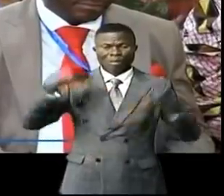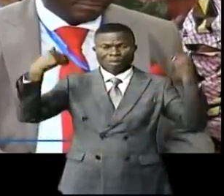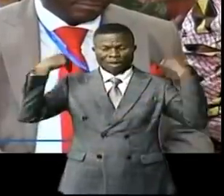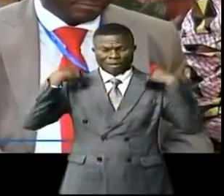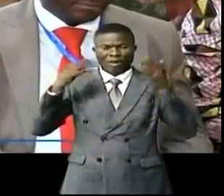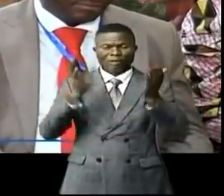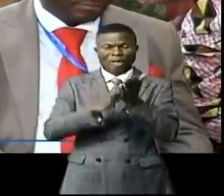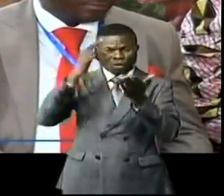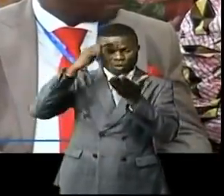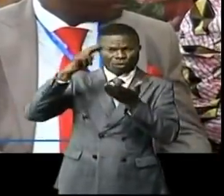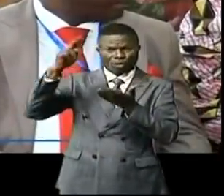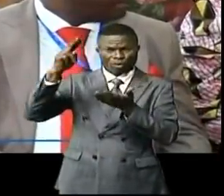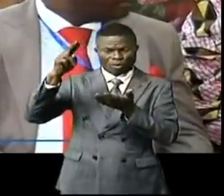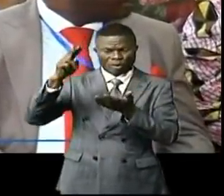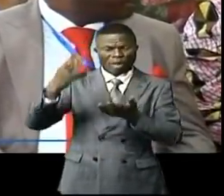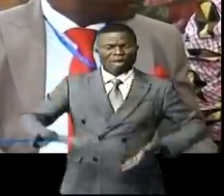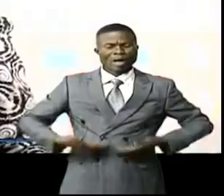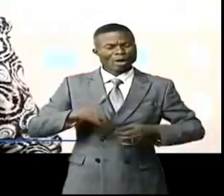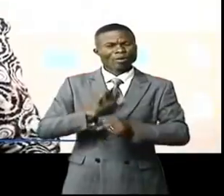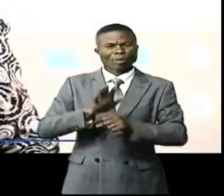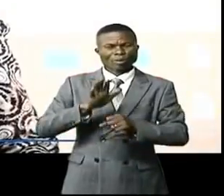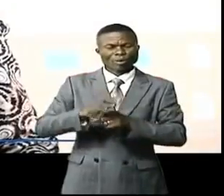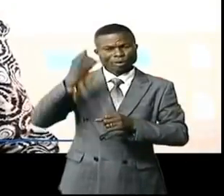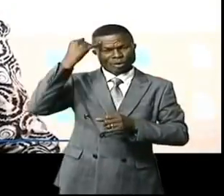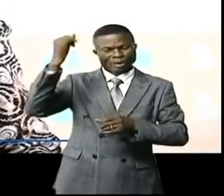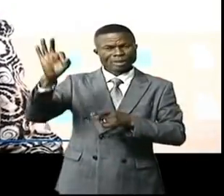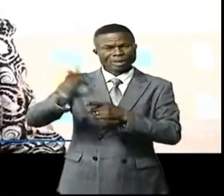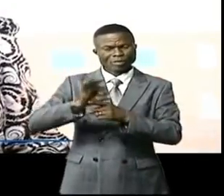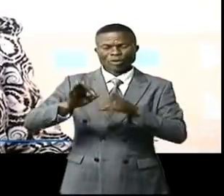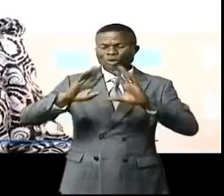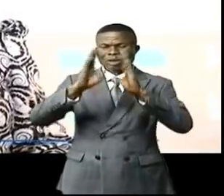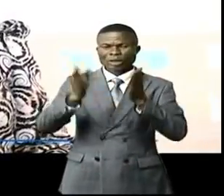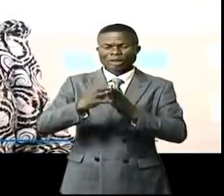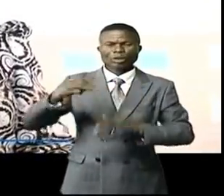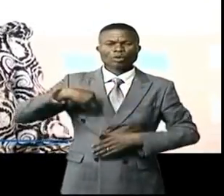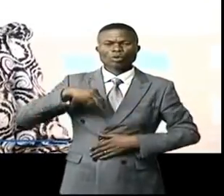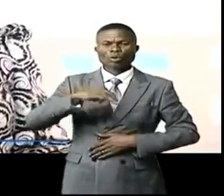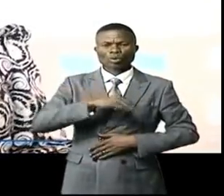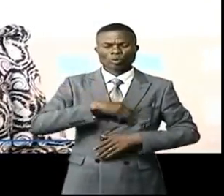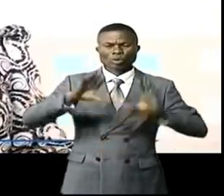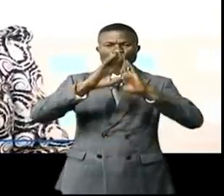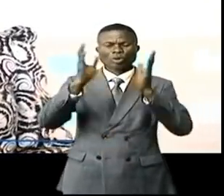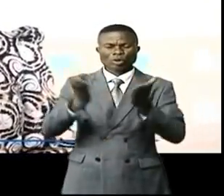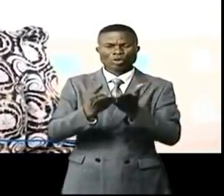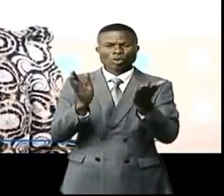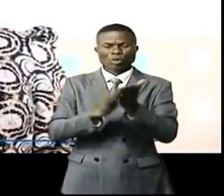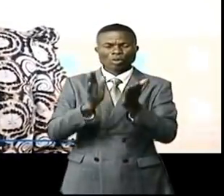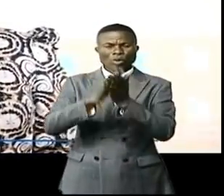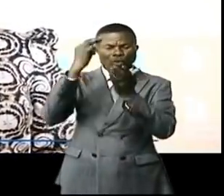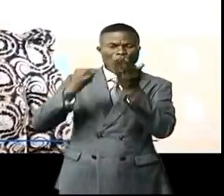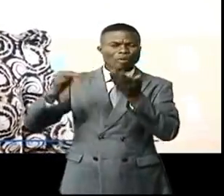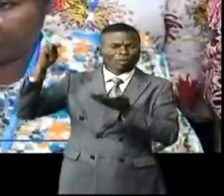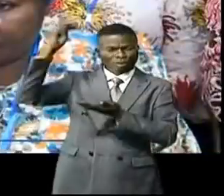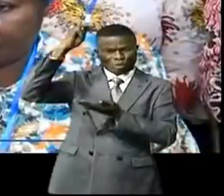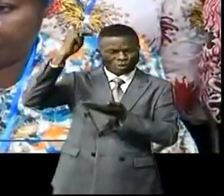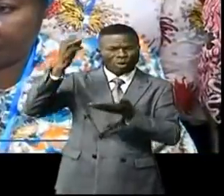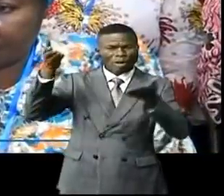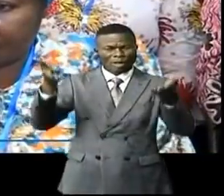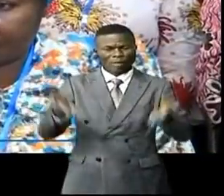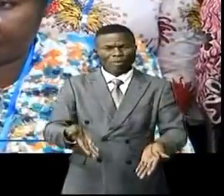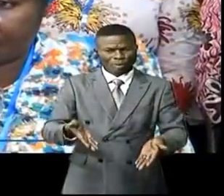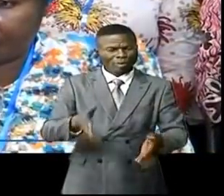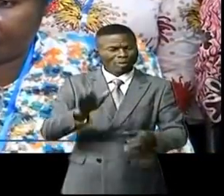Mbiyamadi, a salué chaleureusement la présence de tous les membres des comités des instituts supérieurs qui ont